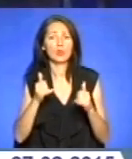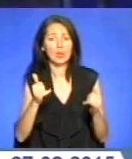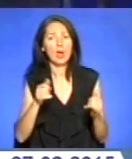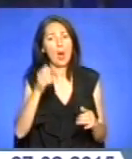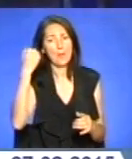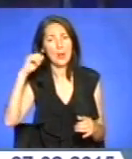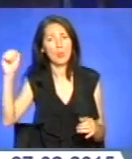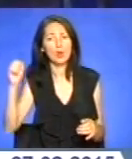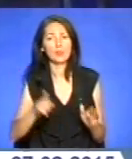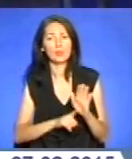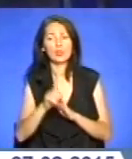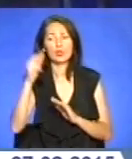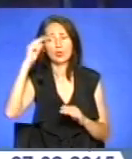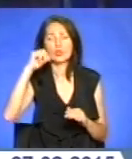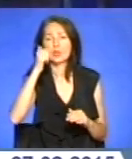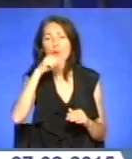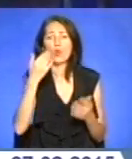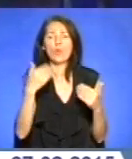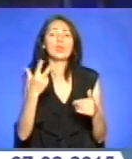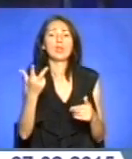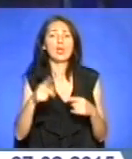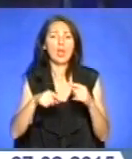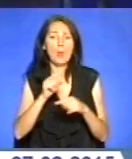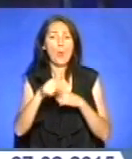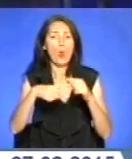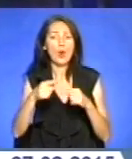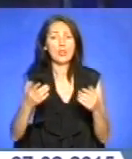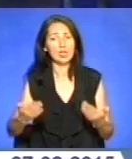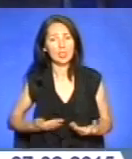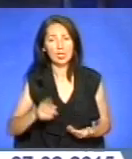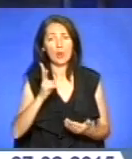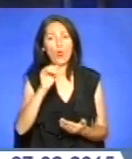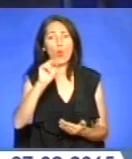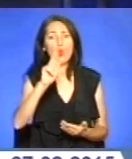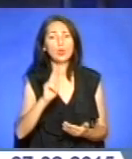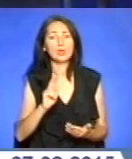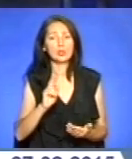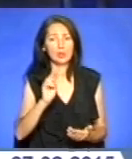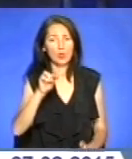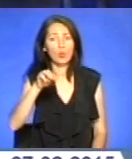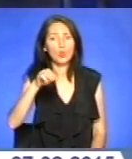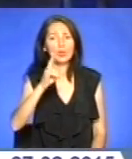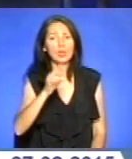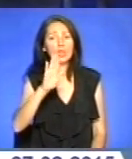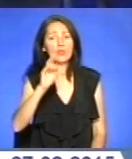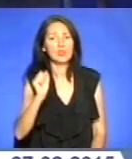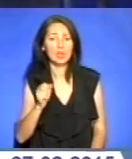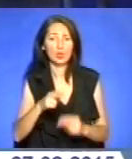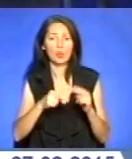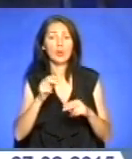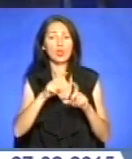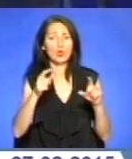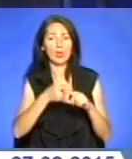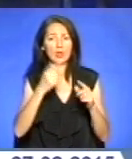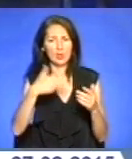З початком навчального року вже третє покоління жителів Кутковець просить добудувати школу, яка вже 22 роки чекає на своїх учнів.